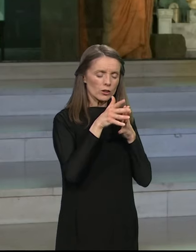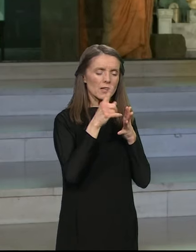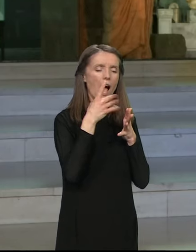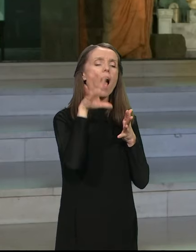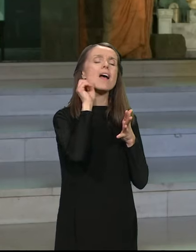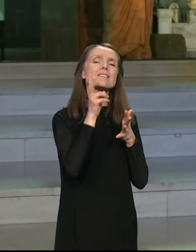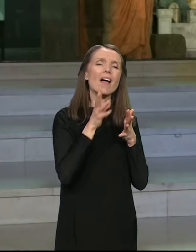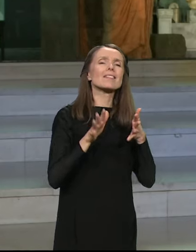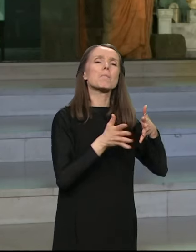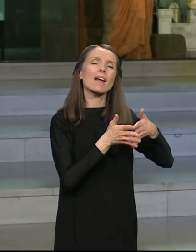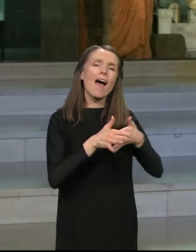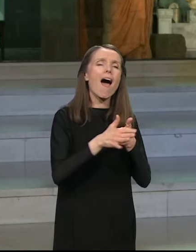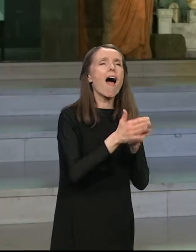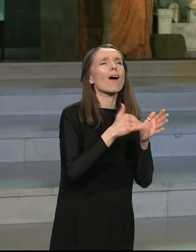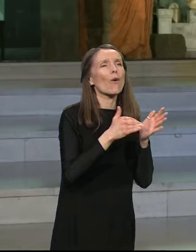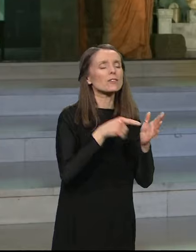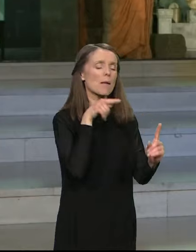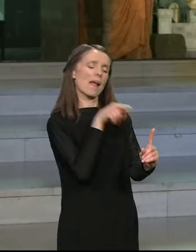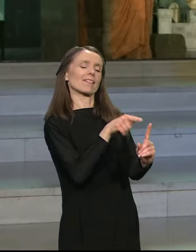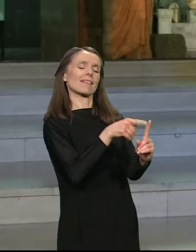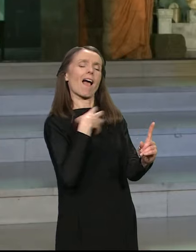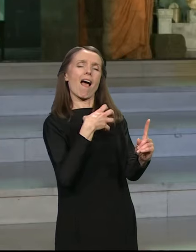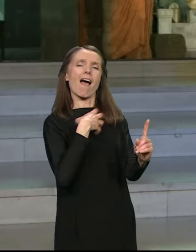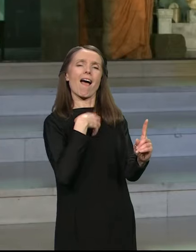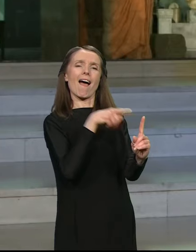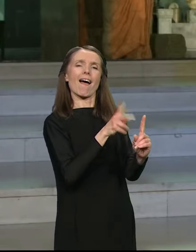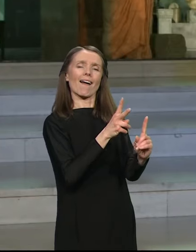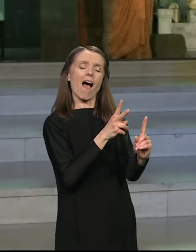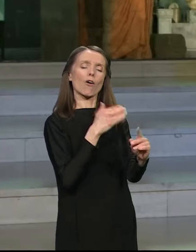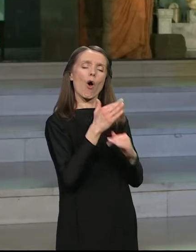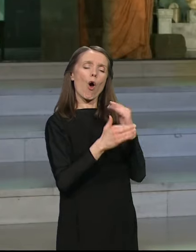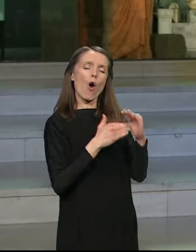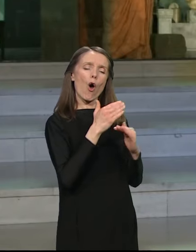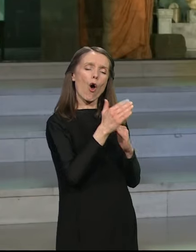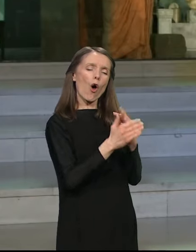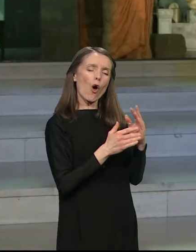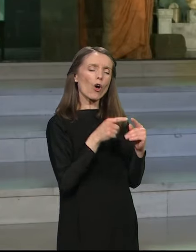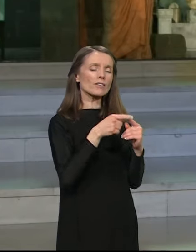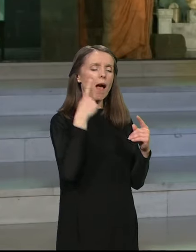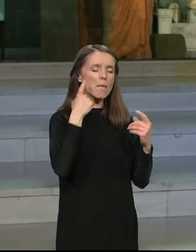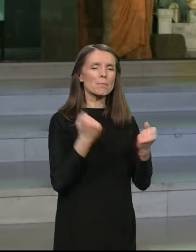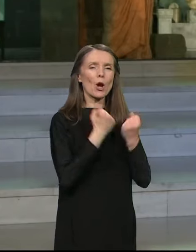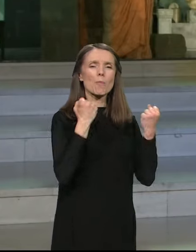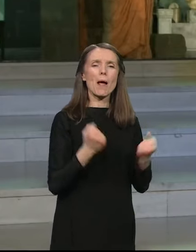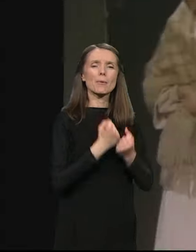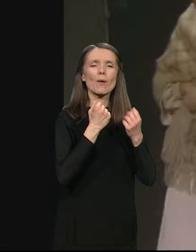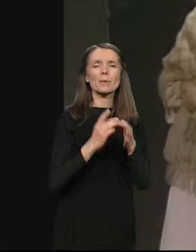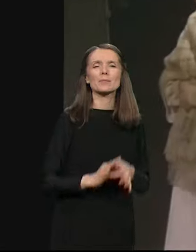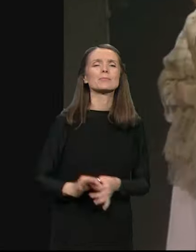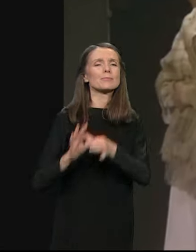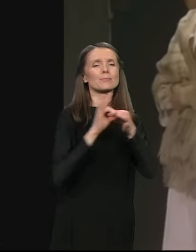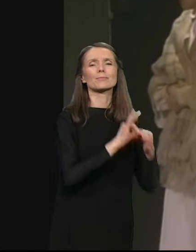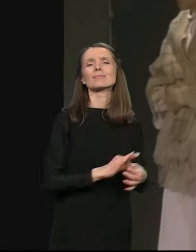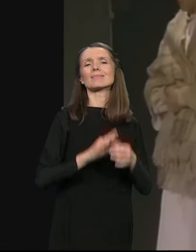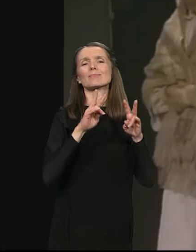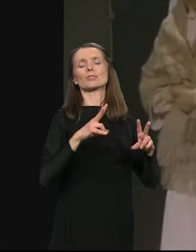su prazne, da ih nema, one se opet tokom proba sliju i onda to prodiše i proživi. A znaš